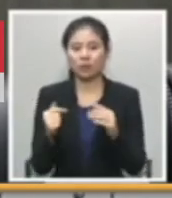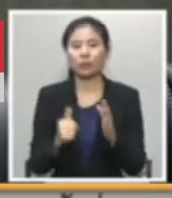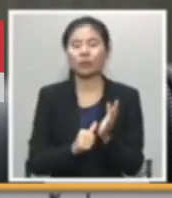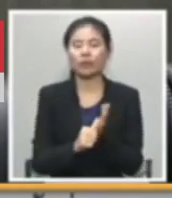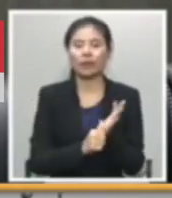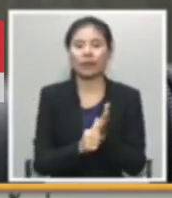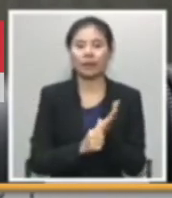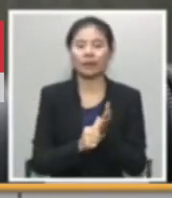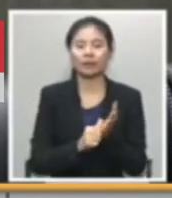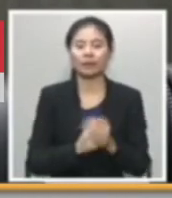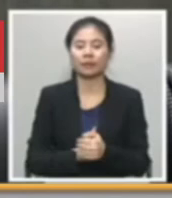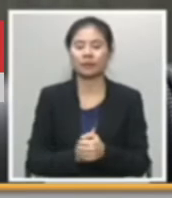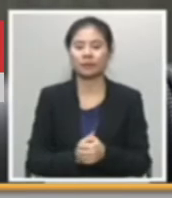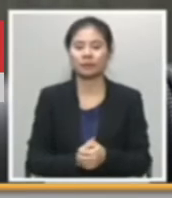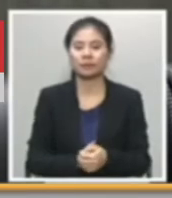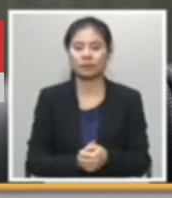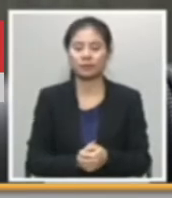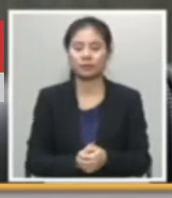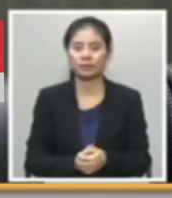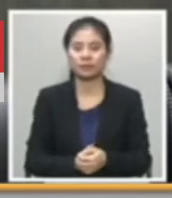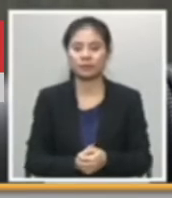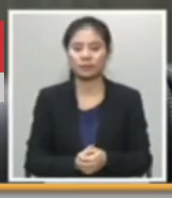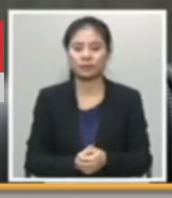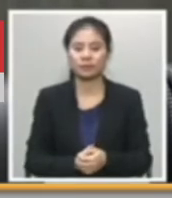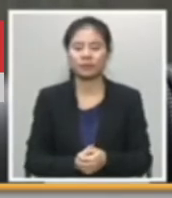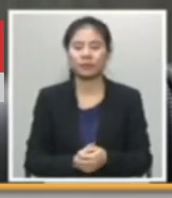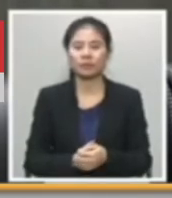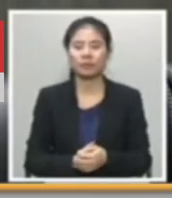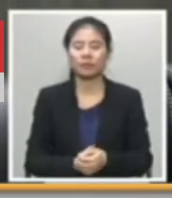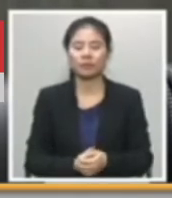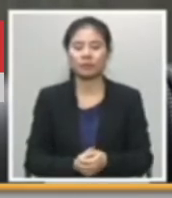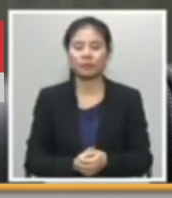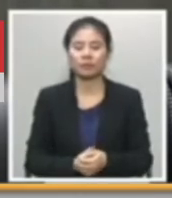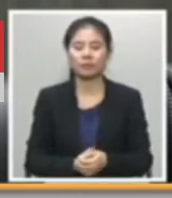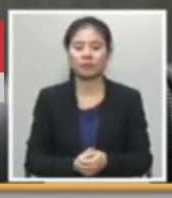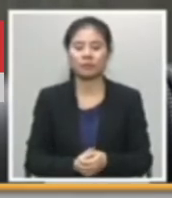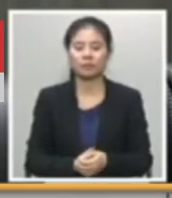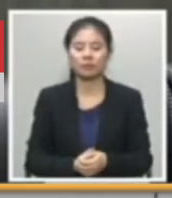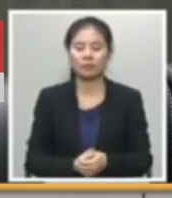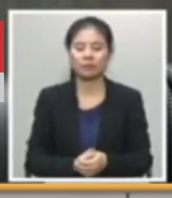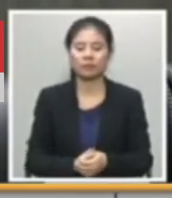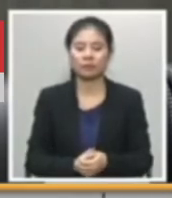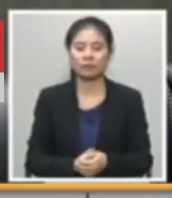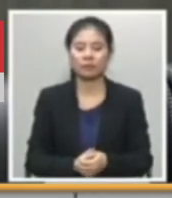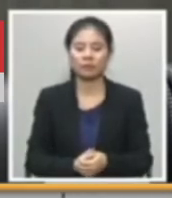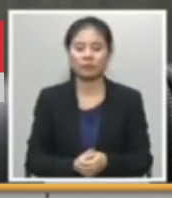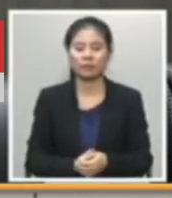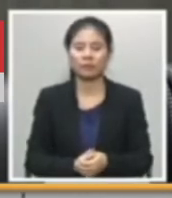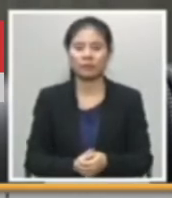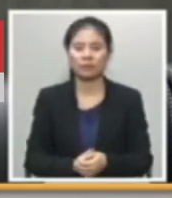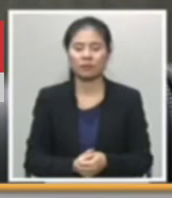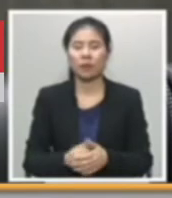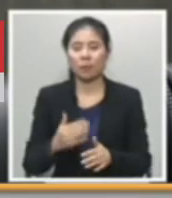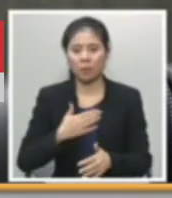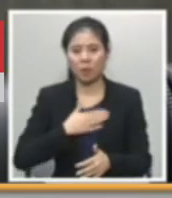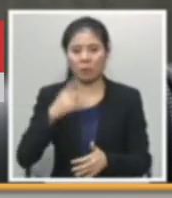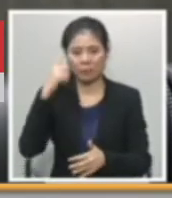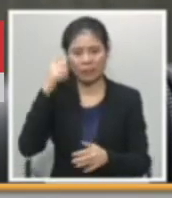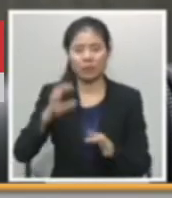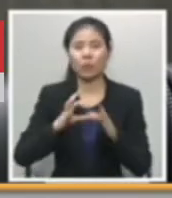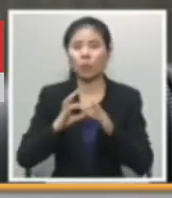ไขน่าจะสุ่มเสี่ยงขัดรัฐธรรมนูญได้นอกจากนี้ผมยังเป็นห่ว